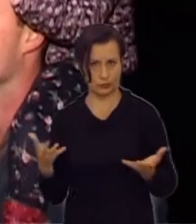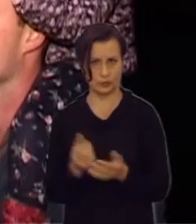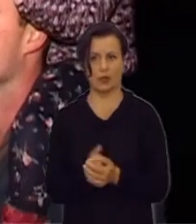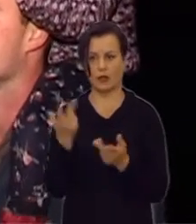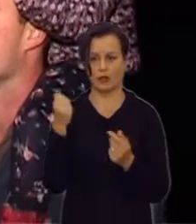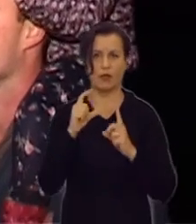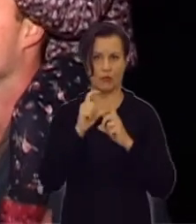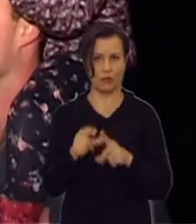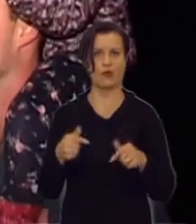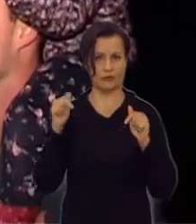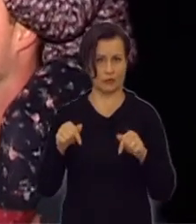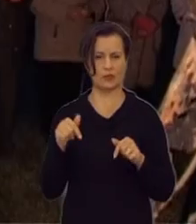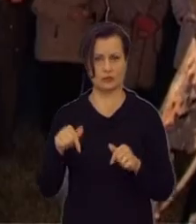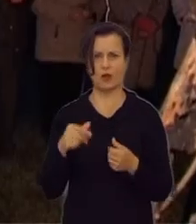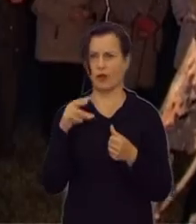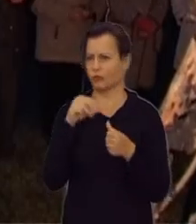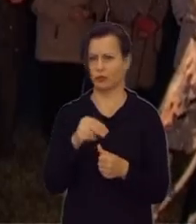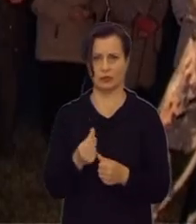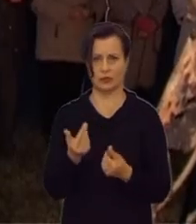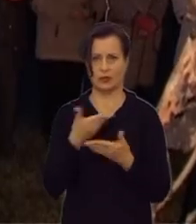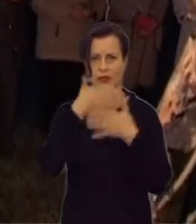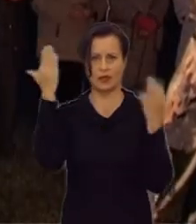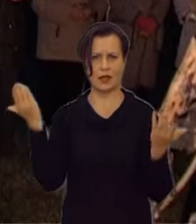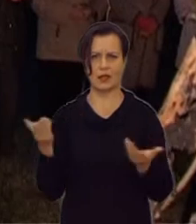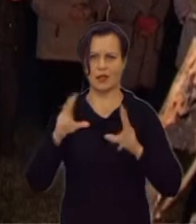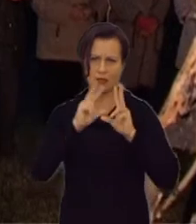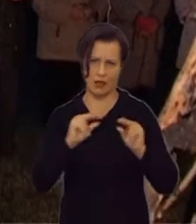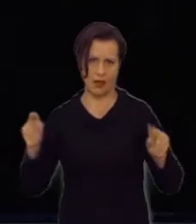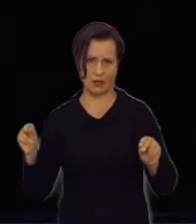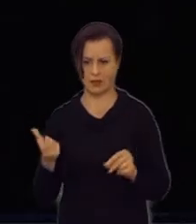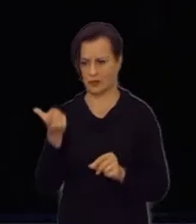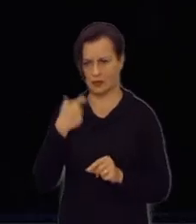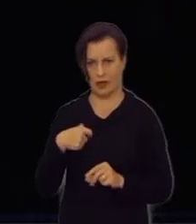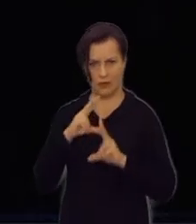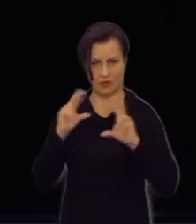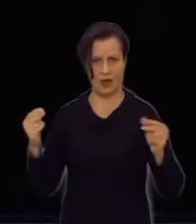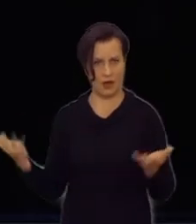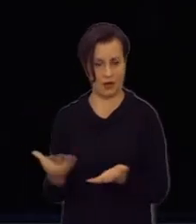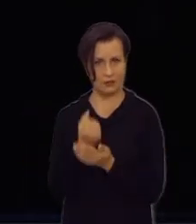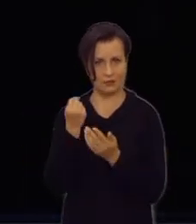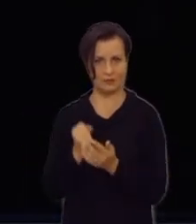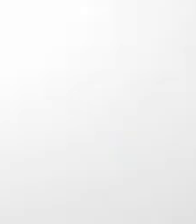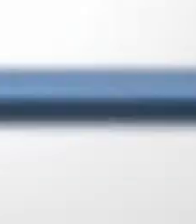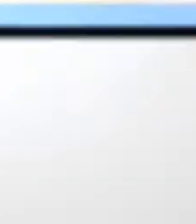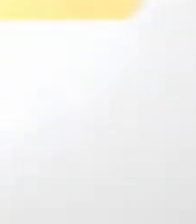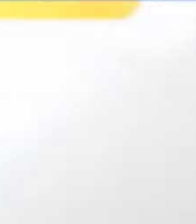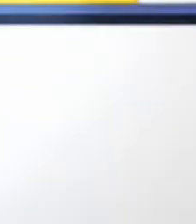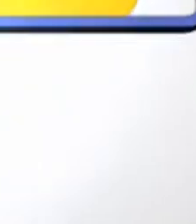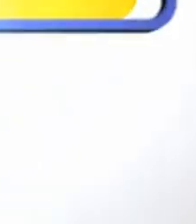yra proga šiandien. Šiandien yra nuostabi diena laimiai. Savo laimę surasti. Va, gal toks teisingas būtų.